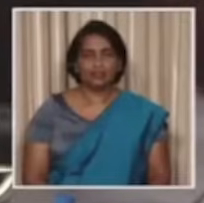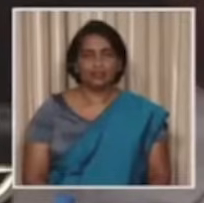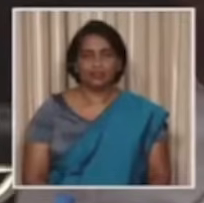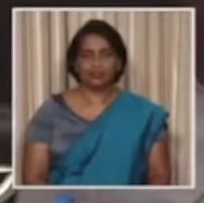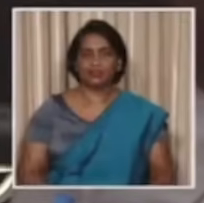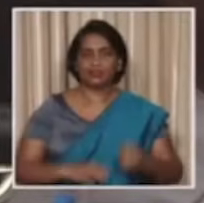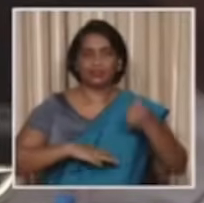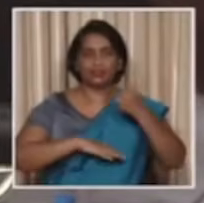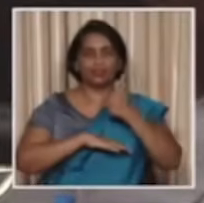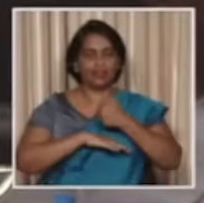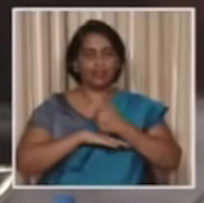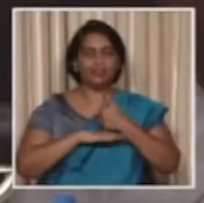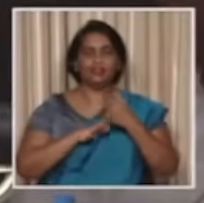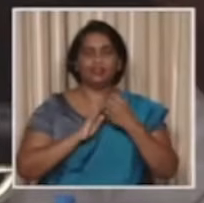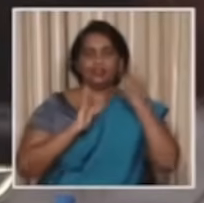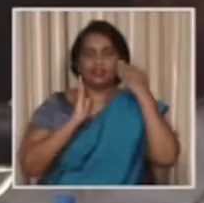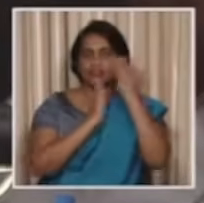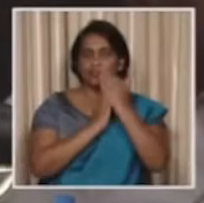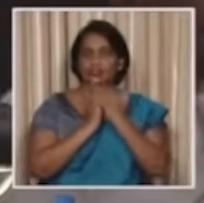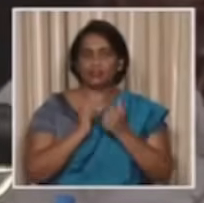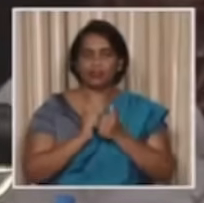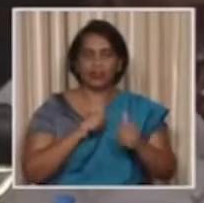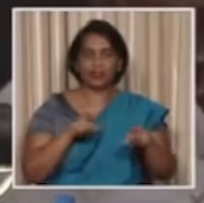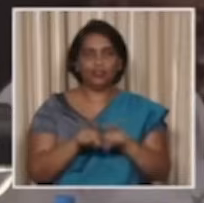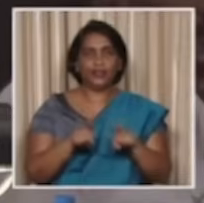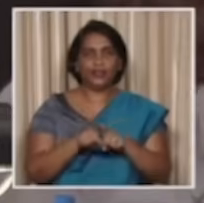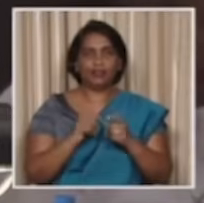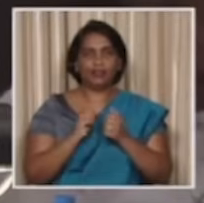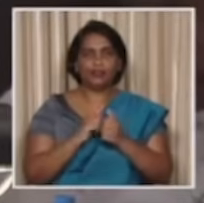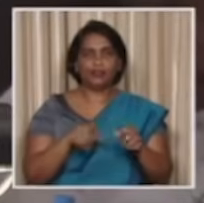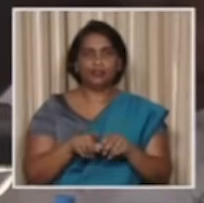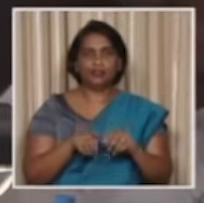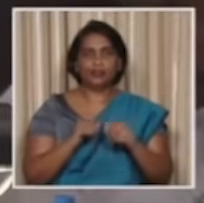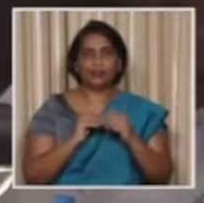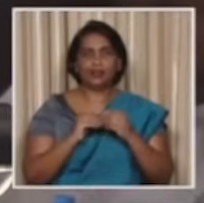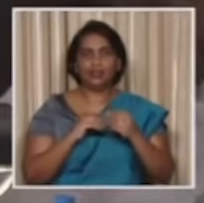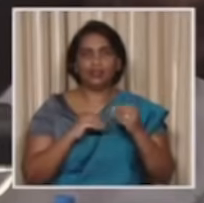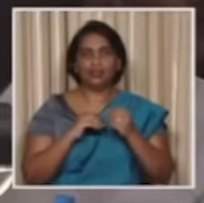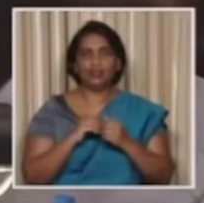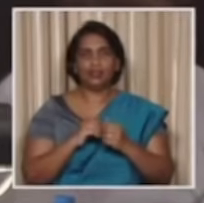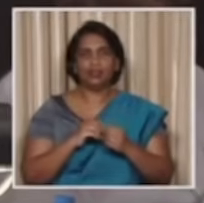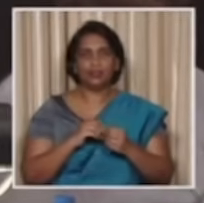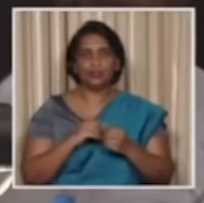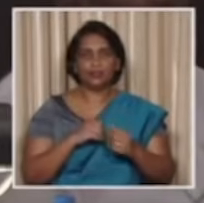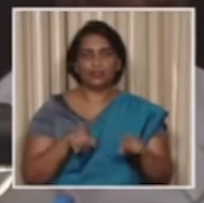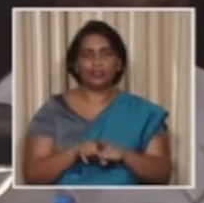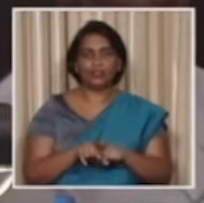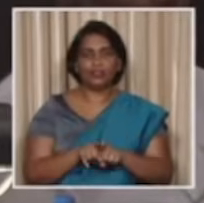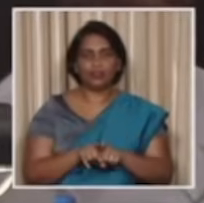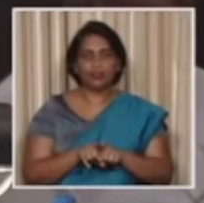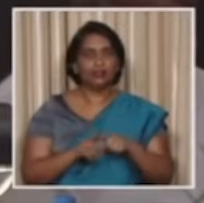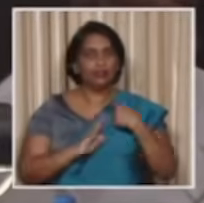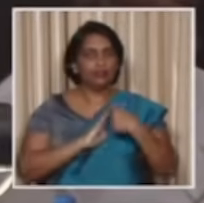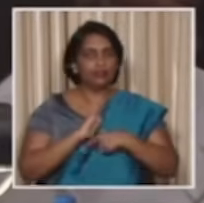Honorable Chair, I submit the report of the Committee on Public Finance on the Inland Revenue Amendment Bill. Make a mantuma English in